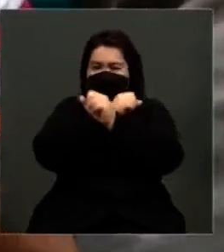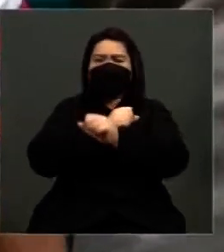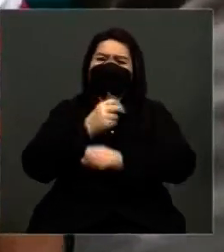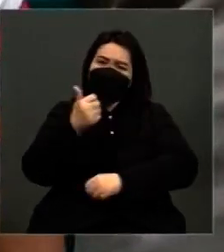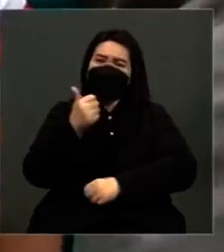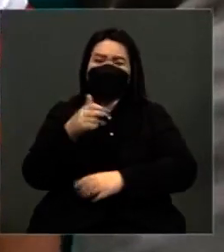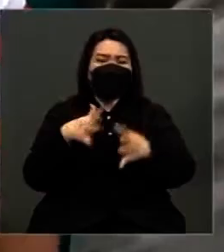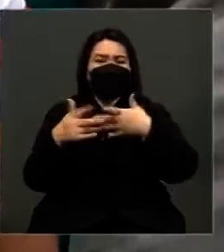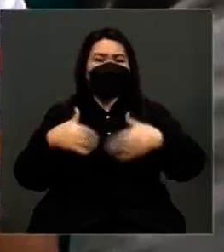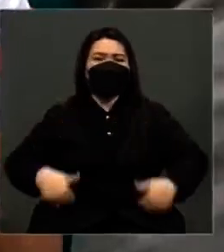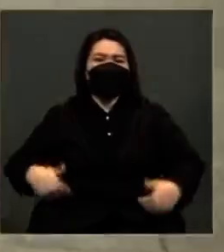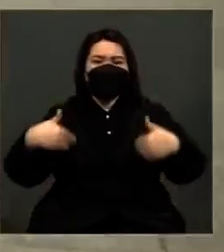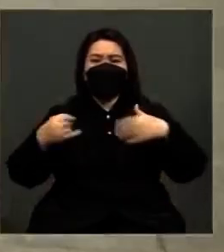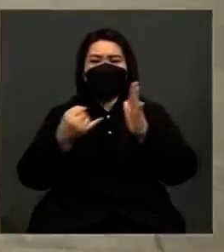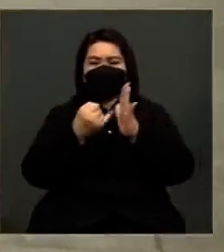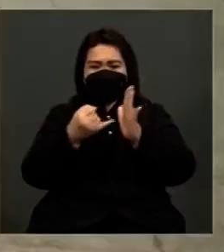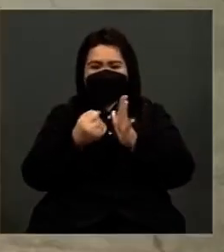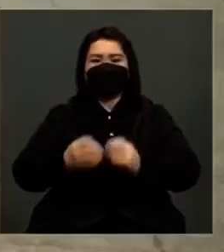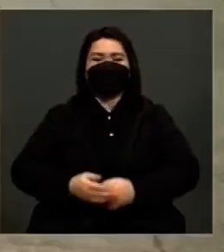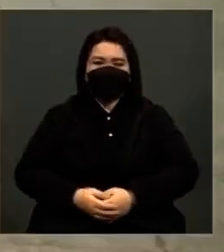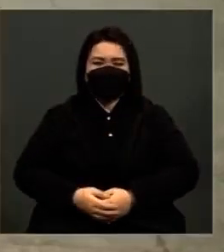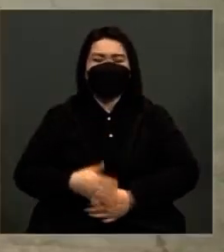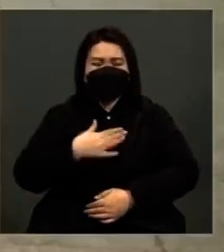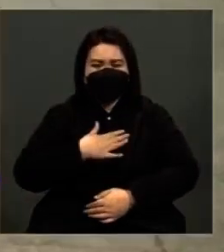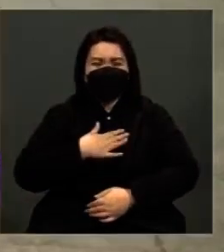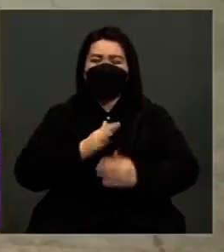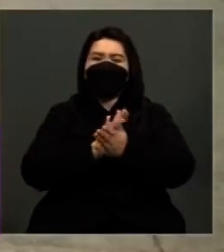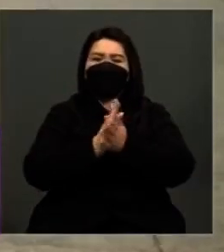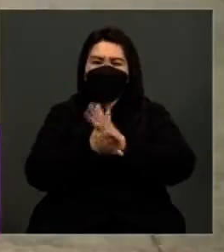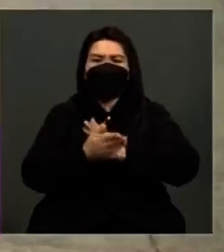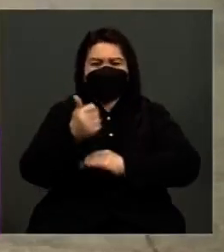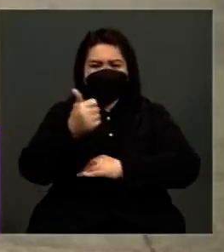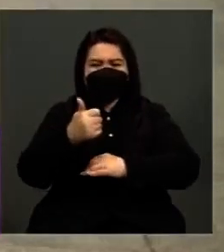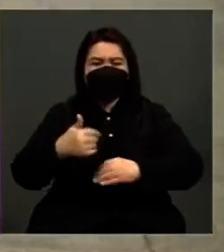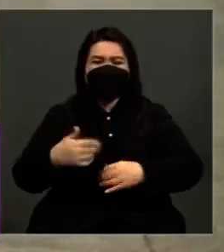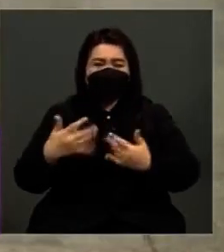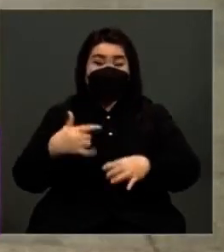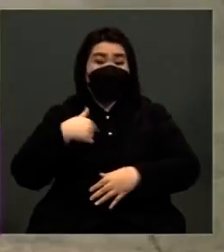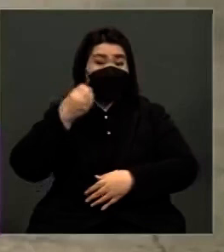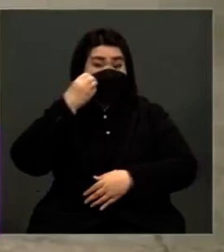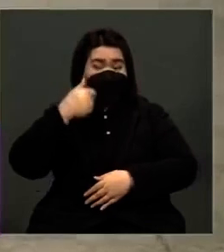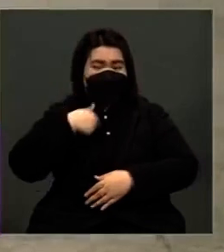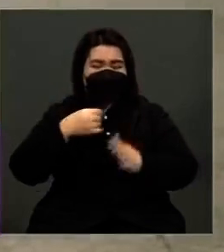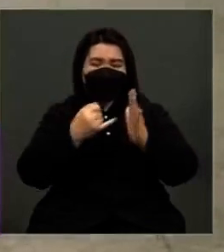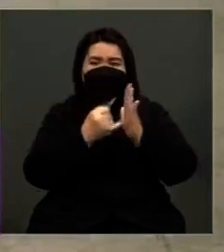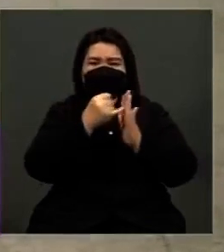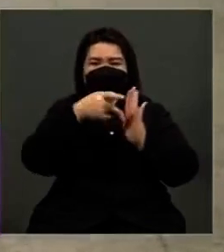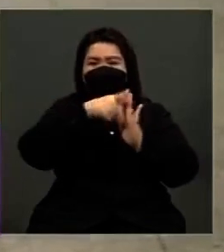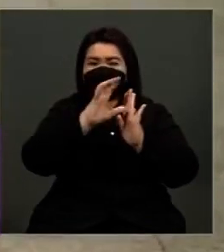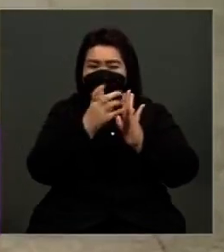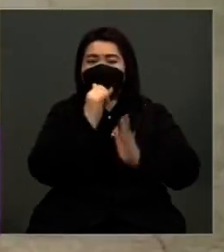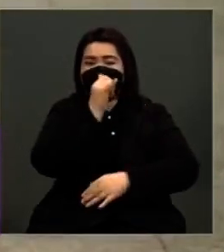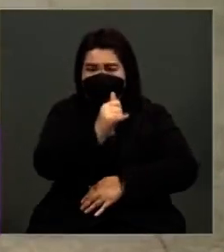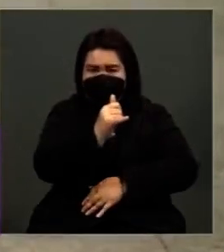ายขึ้นอะไรอย่างเงี้ยครับผม ก็เริ่มปรับตัวได้บ้างแล้วแล้วก็มีธุระที่พิษณุโลกกับคุณแม่ด้วย อย่างนี้ฉีดวัคซีนกี่เข็ม